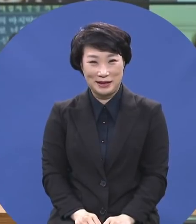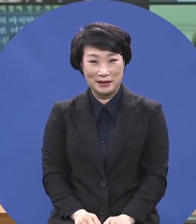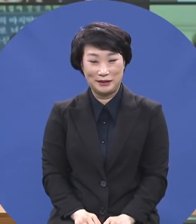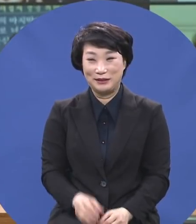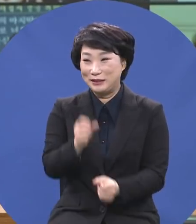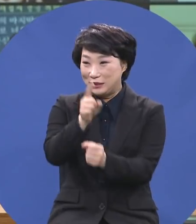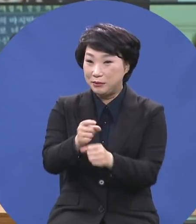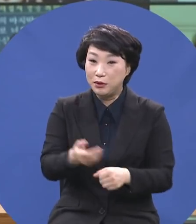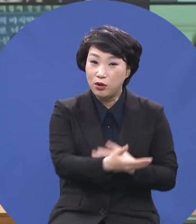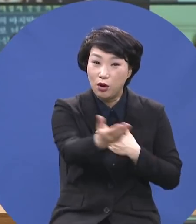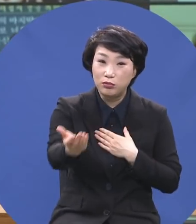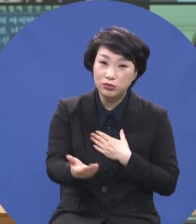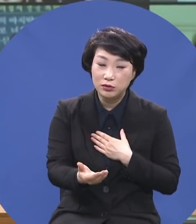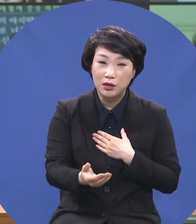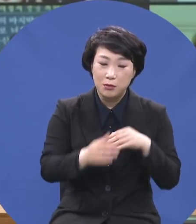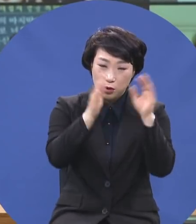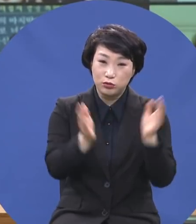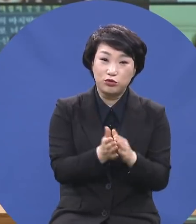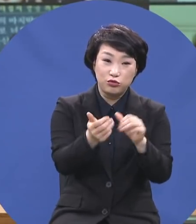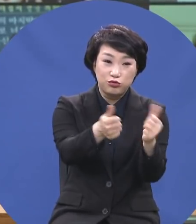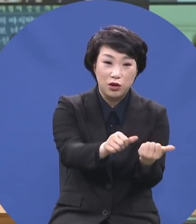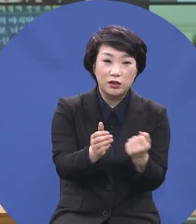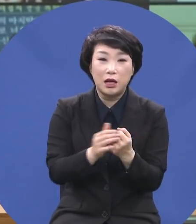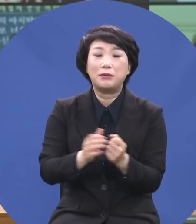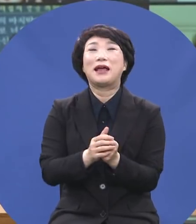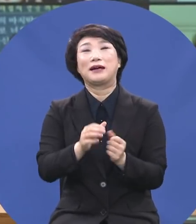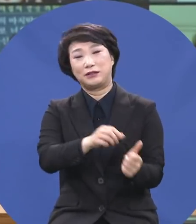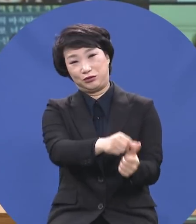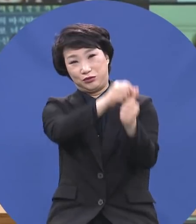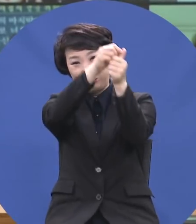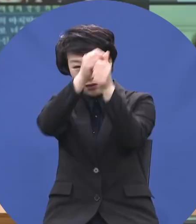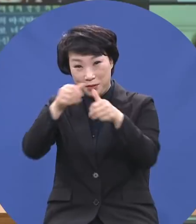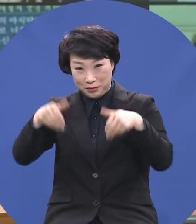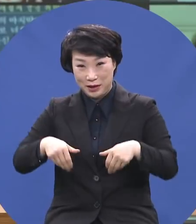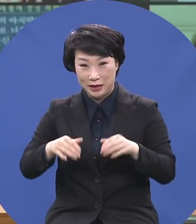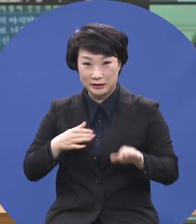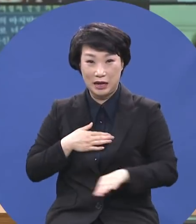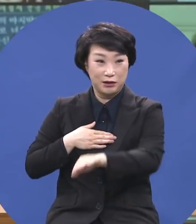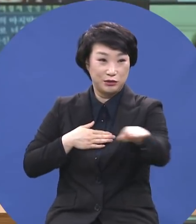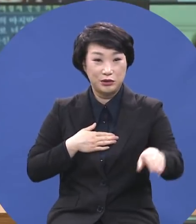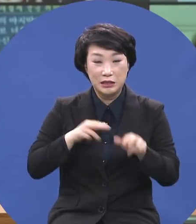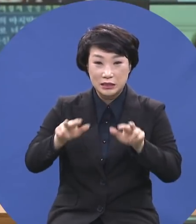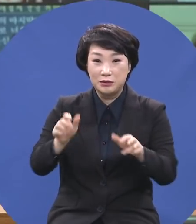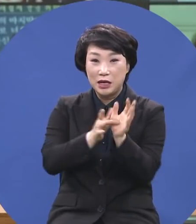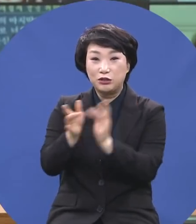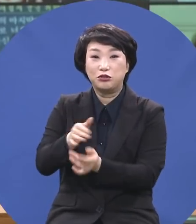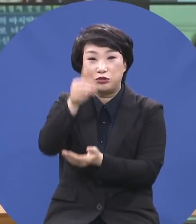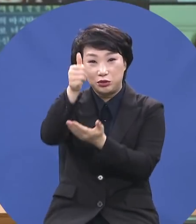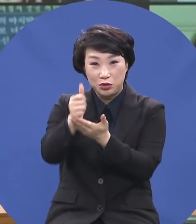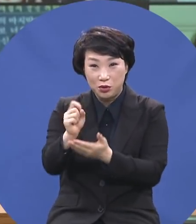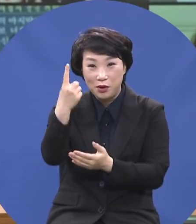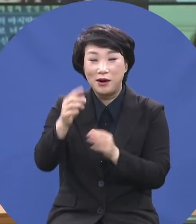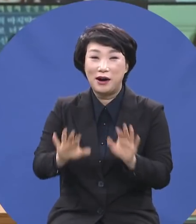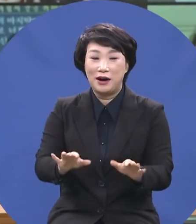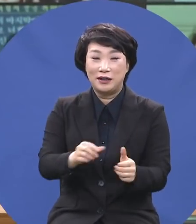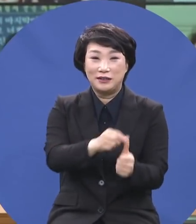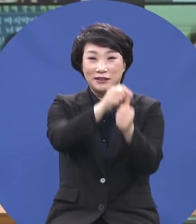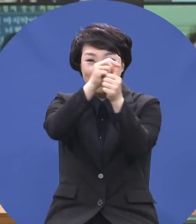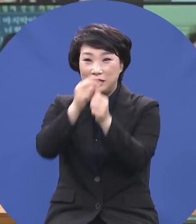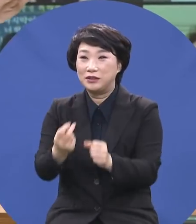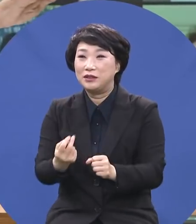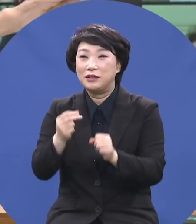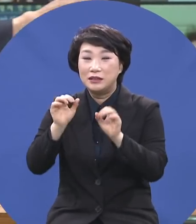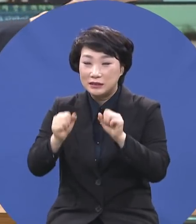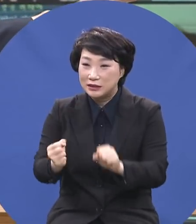이미 다 죽었기 때문에 살린다는 거 아니에요. 우리는 지금 예수 그리스도로 산 사람만 여기 모인